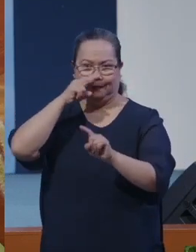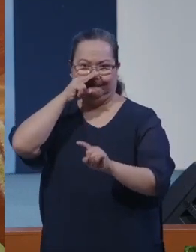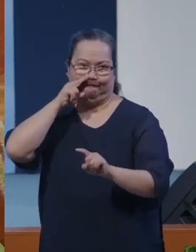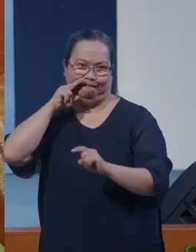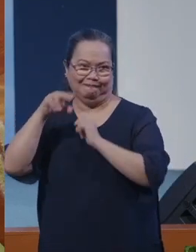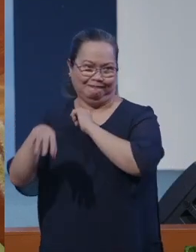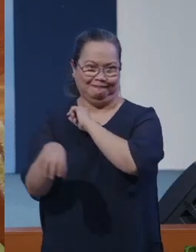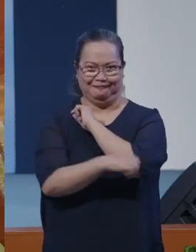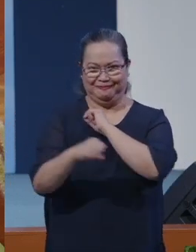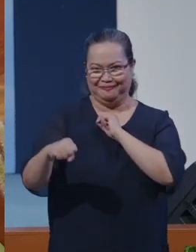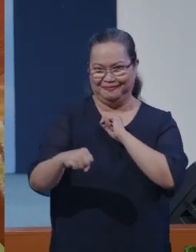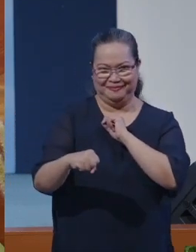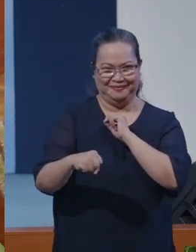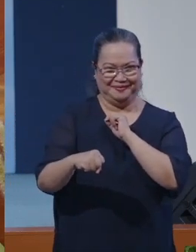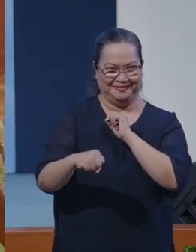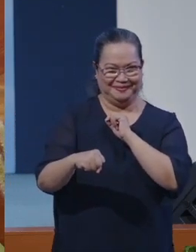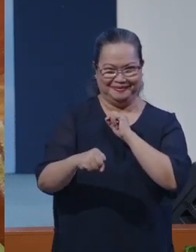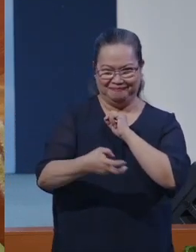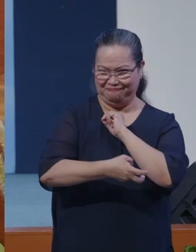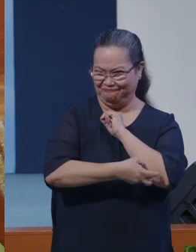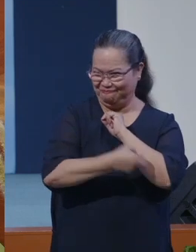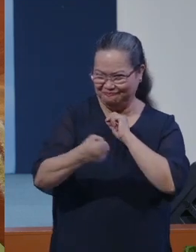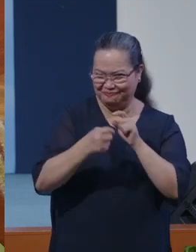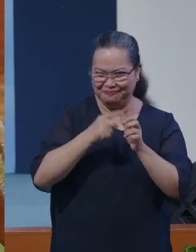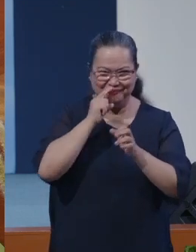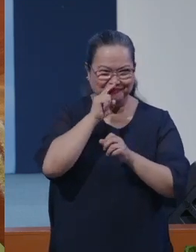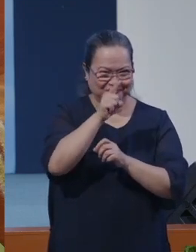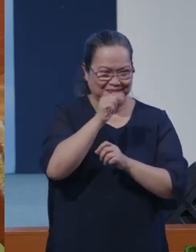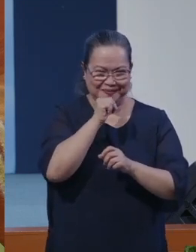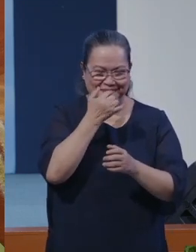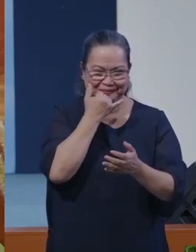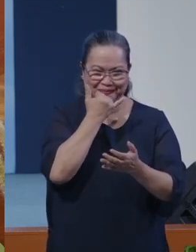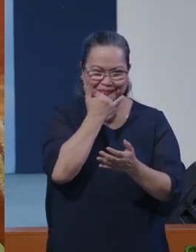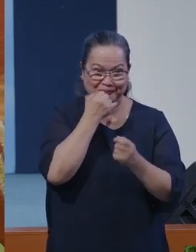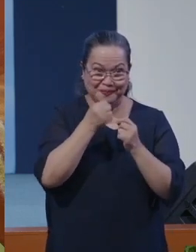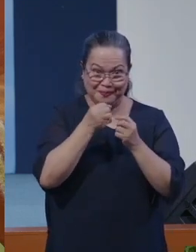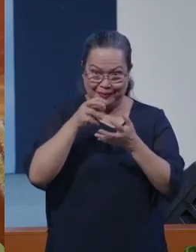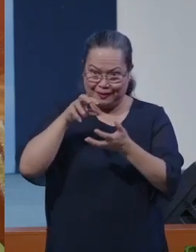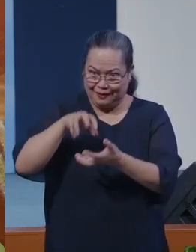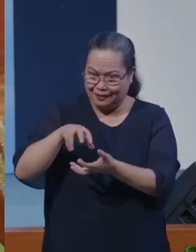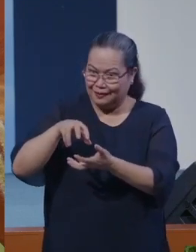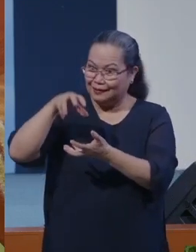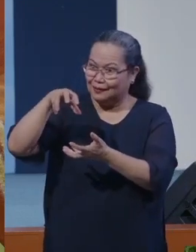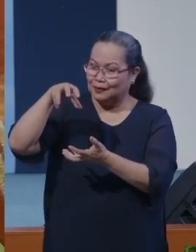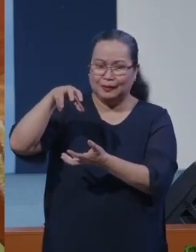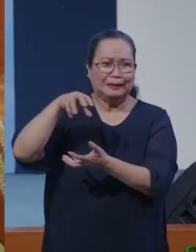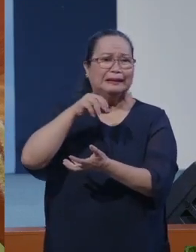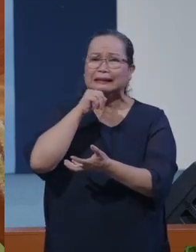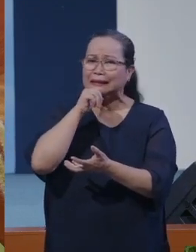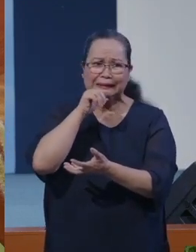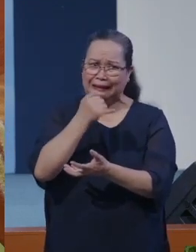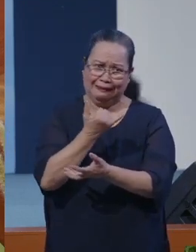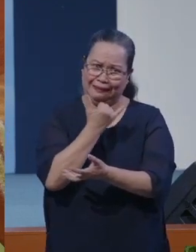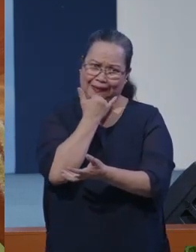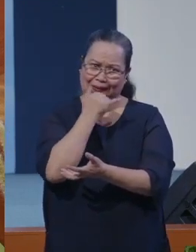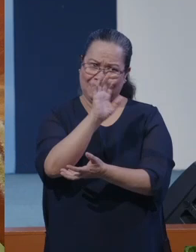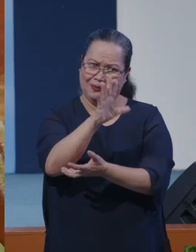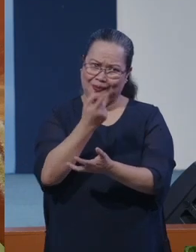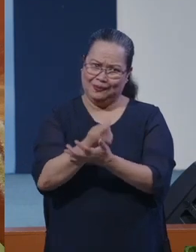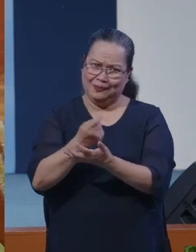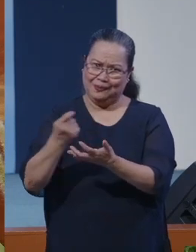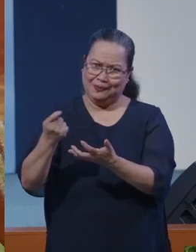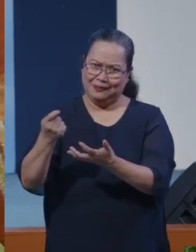thieves. Hindi masama, mga kapatid, yung laying up your